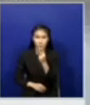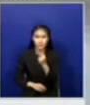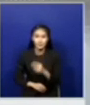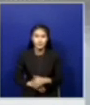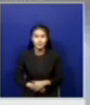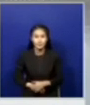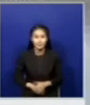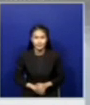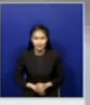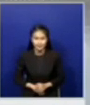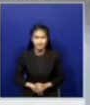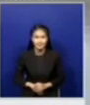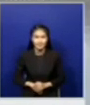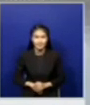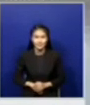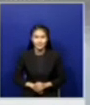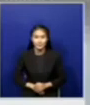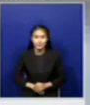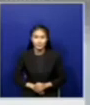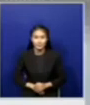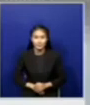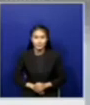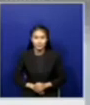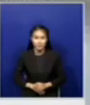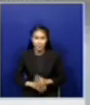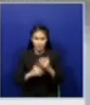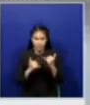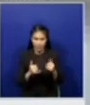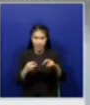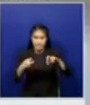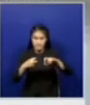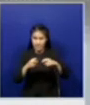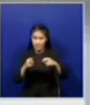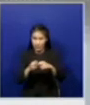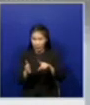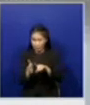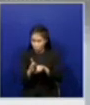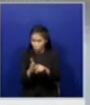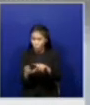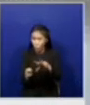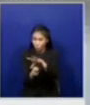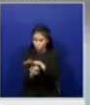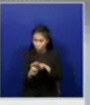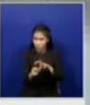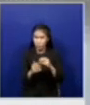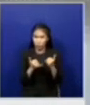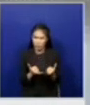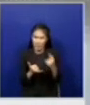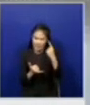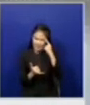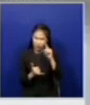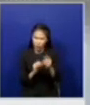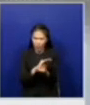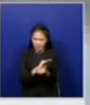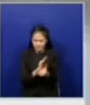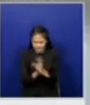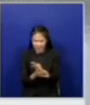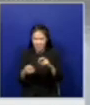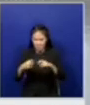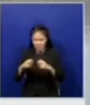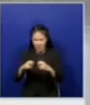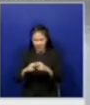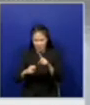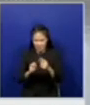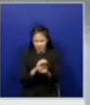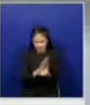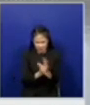านที่เคารพครับในวิกฤตไวรัสโควิดครั้งนี้ควรแปลวิกฤตให้เป็นโอกาสห